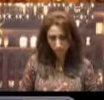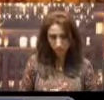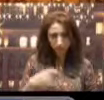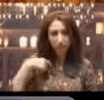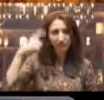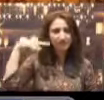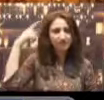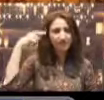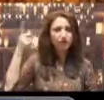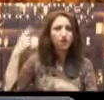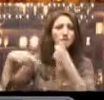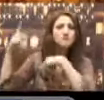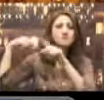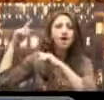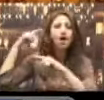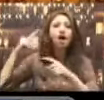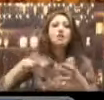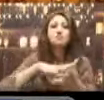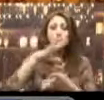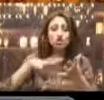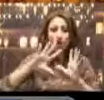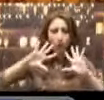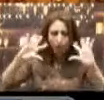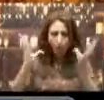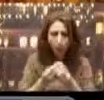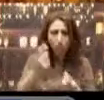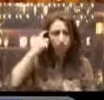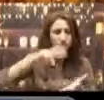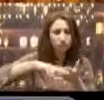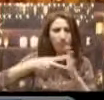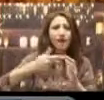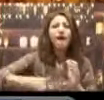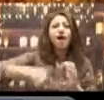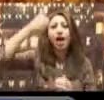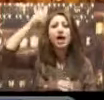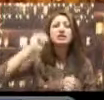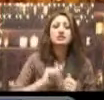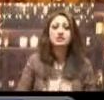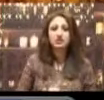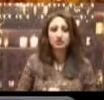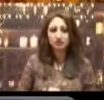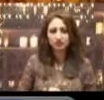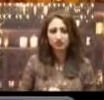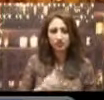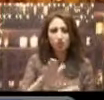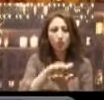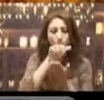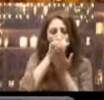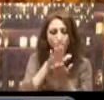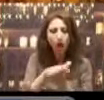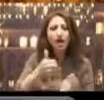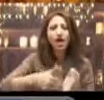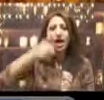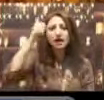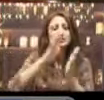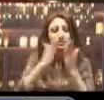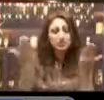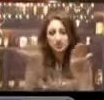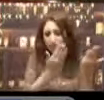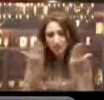فكره المرجع دي تحل كل مشاكل حياتنا يعني. يعني انا شخصيا يعني بعد فتره تخبط شديده جدا هدتني جدا جدا